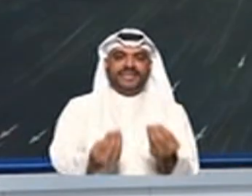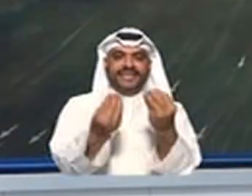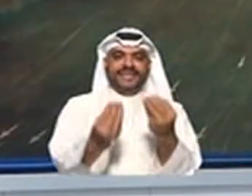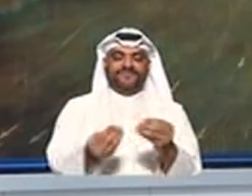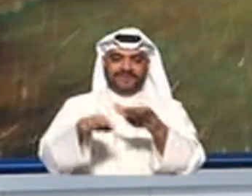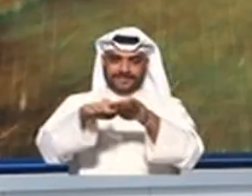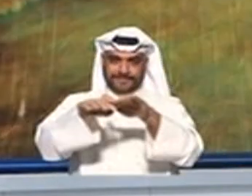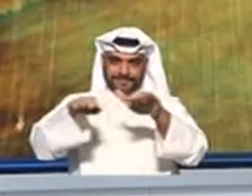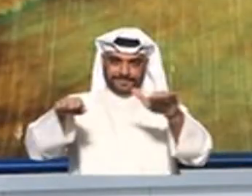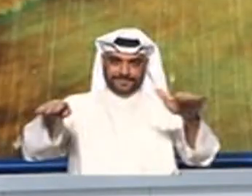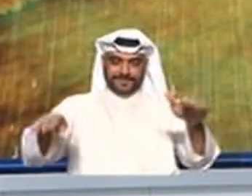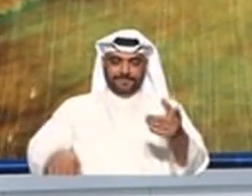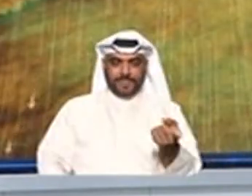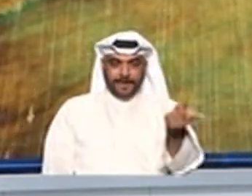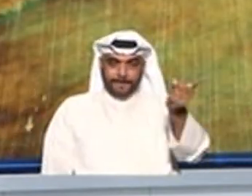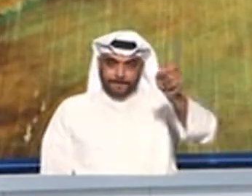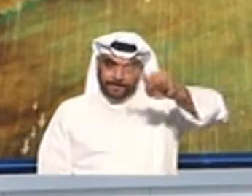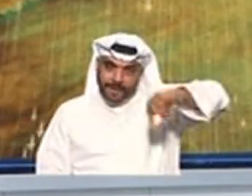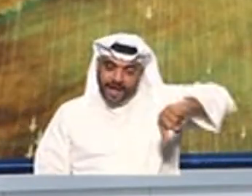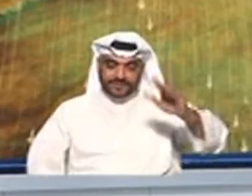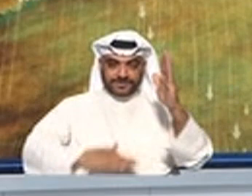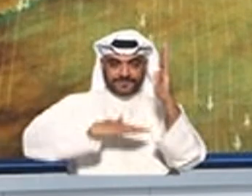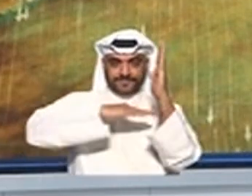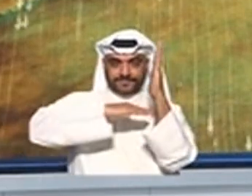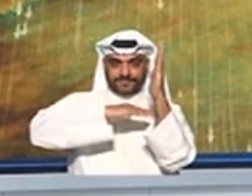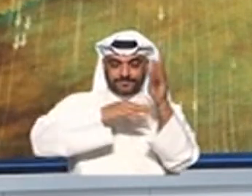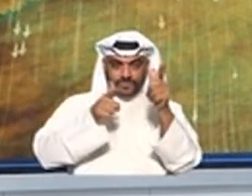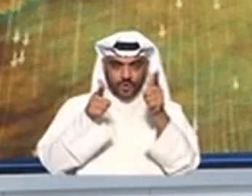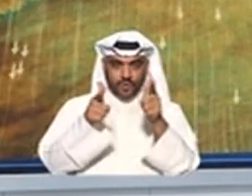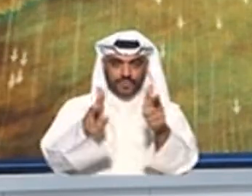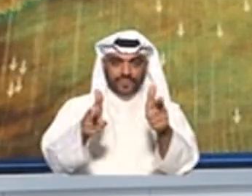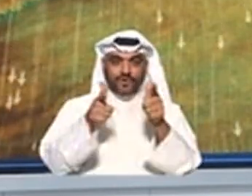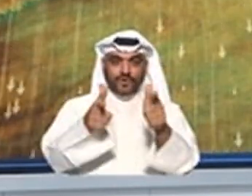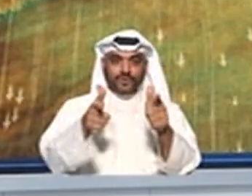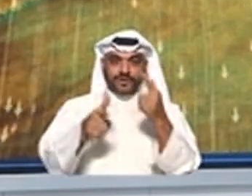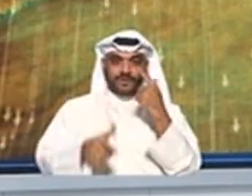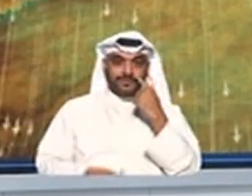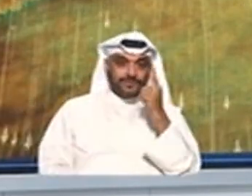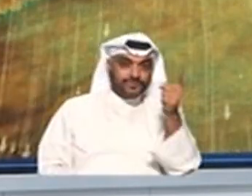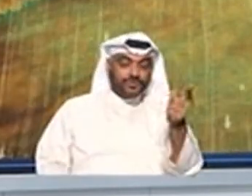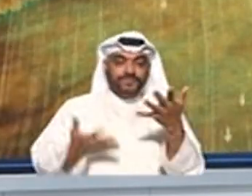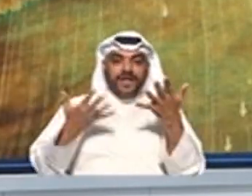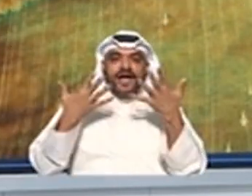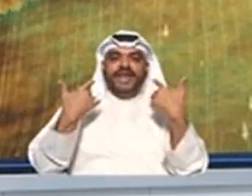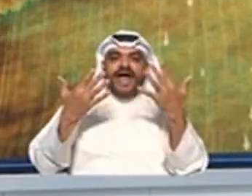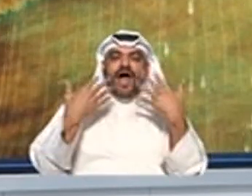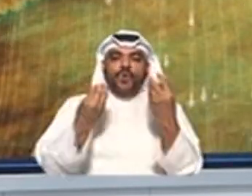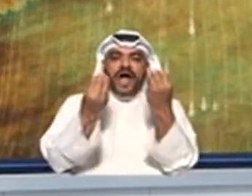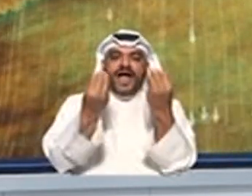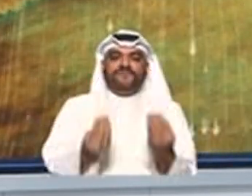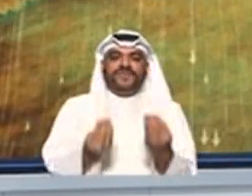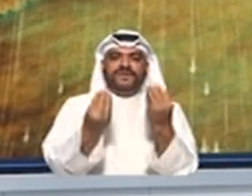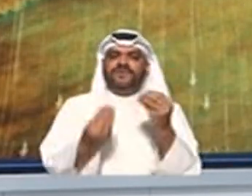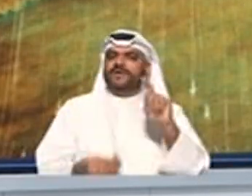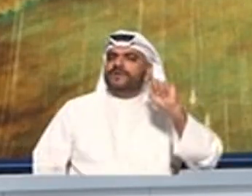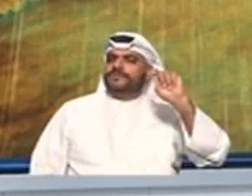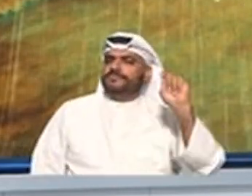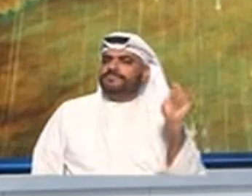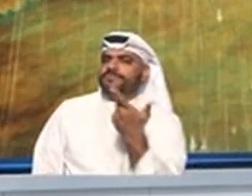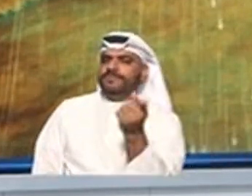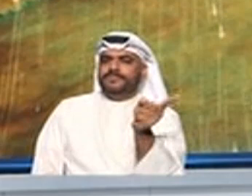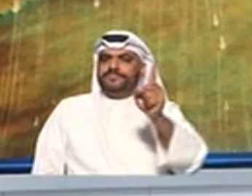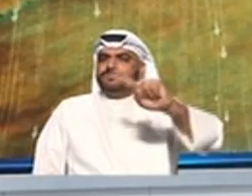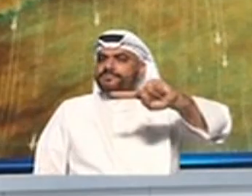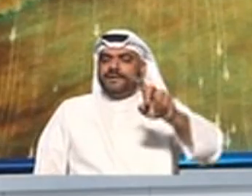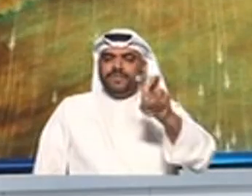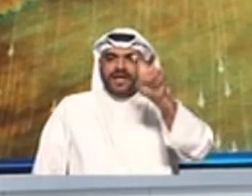حتى منتصف نهار يوم الغد الرياح راح تكون خفيفة إلى معتدلة السرعة بوجه عام من 8 إلى 35 كيلو متر في الساعة،